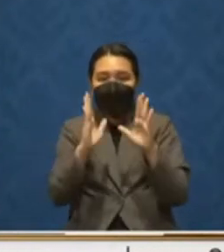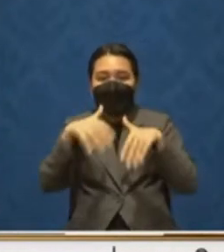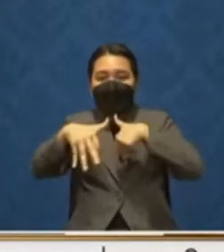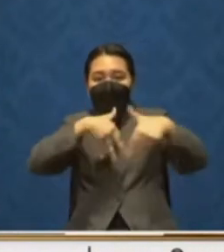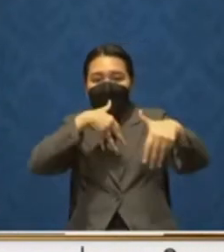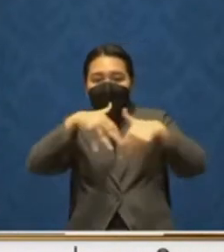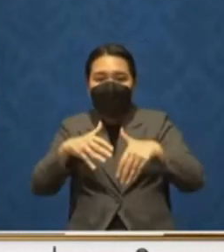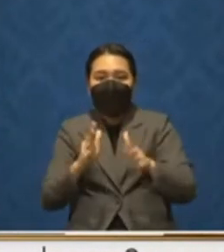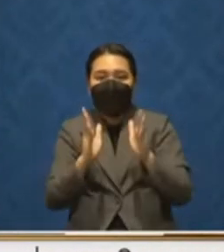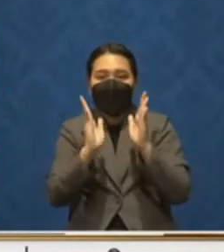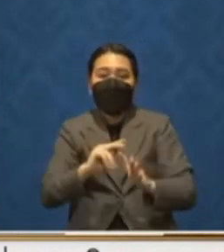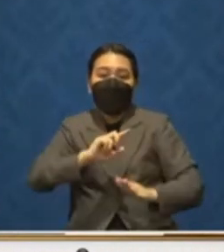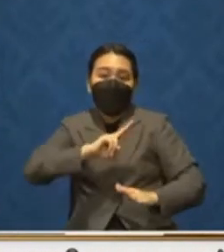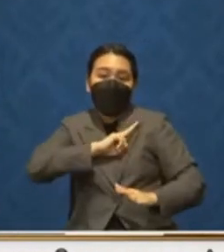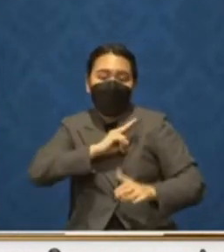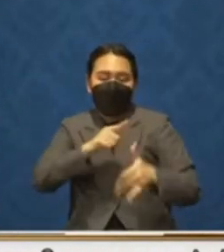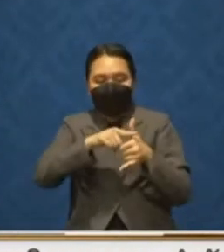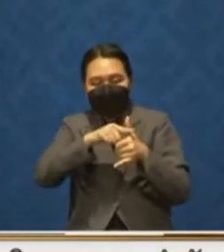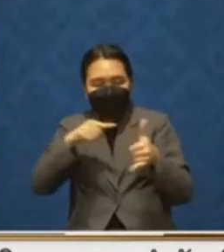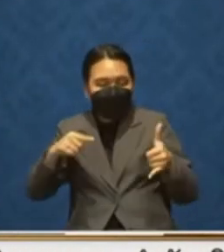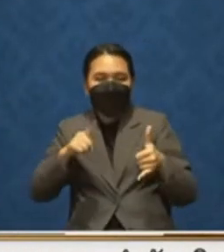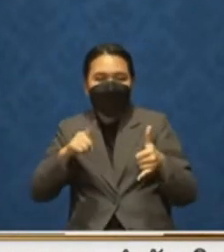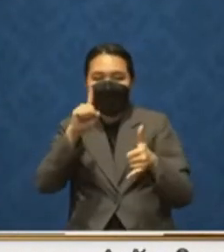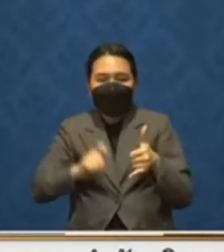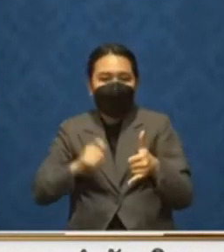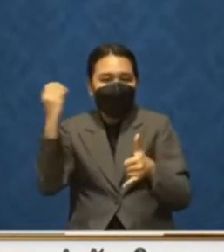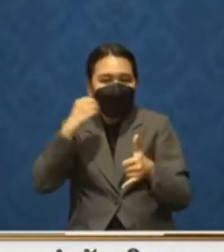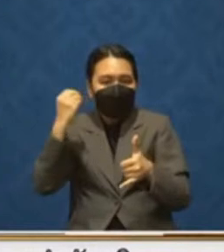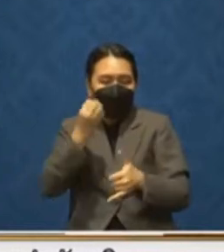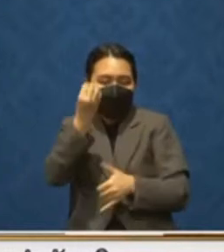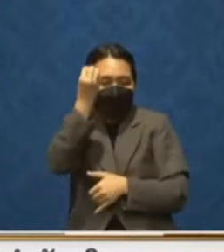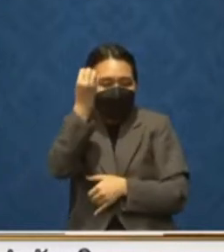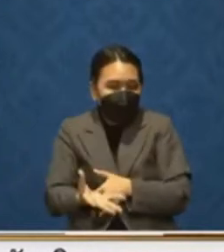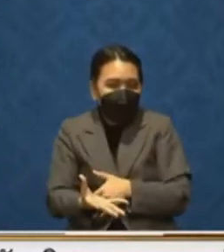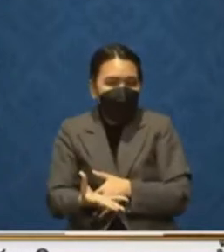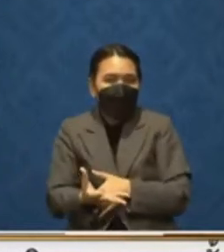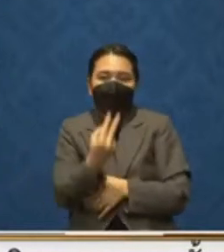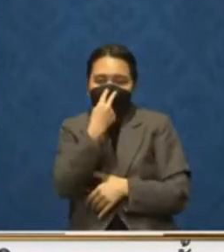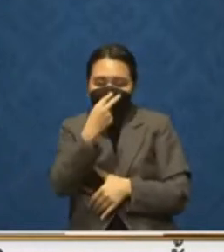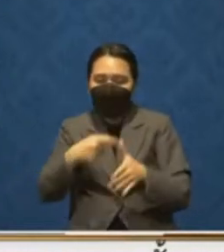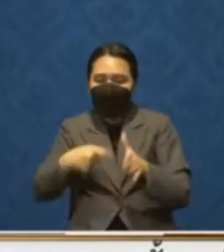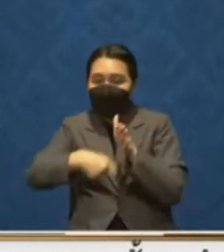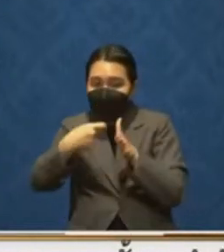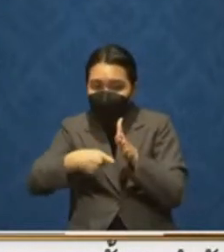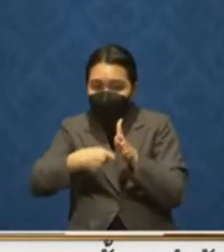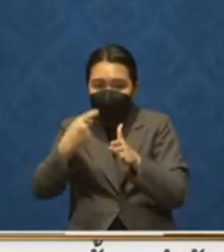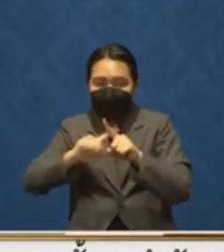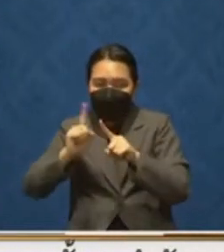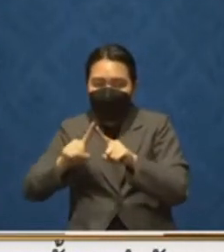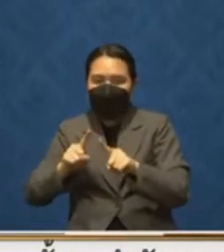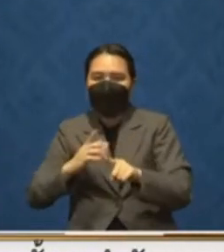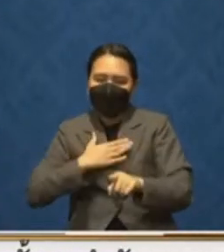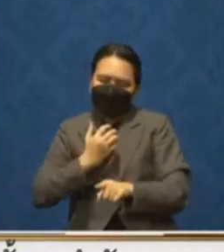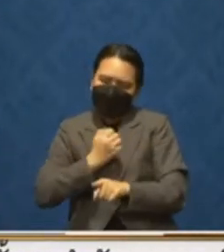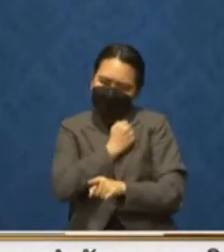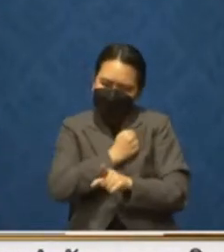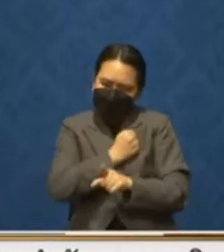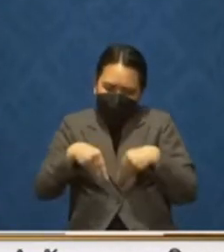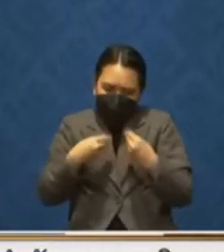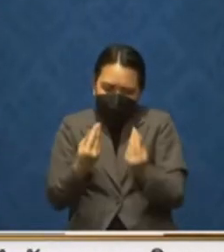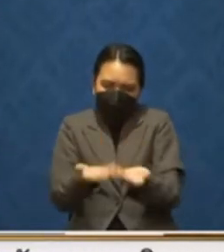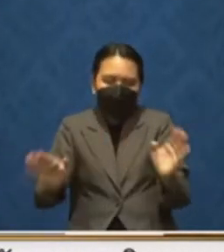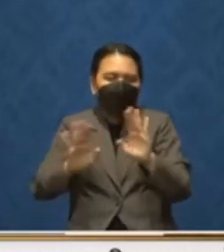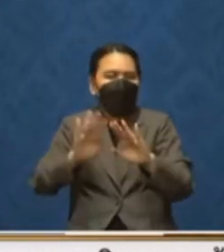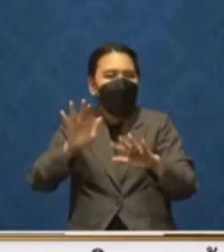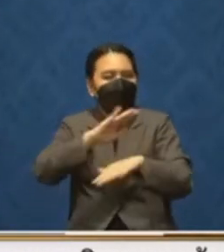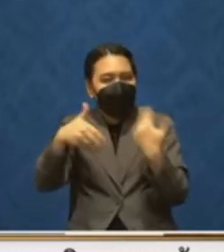สาเหตุนะครับก็ต้องไปดูใสที่เค้าตายในวันเค้าอะไรบ้างผมเสียใจกับทุกครอบครัวนะครับแต่คงไม่ใช่ทั้งหมดนะ